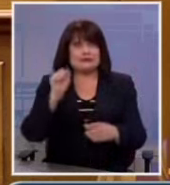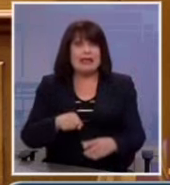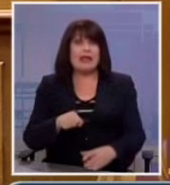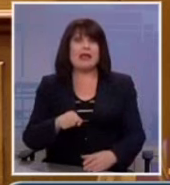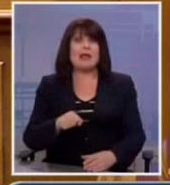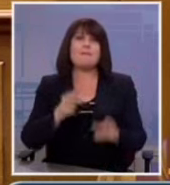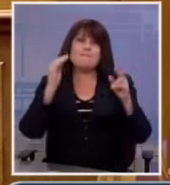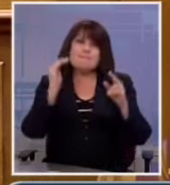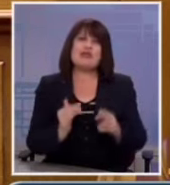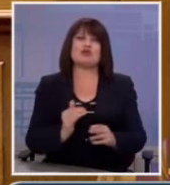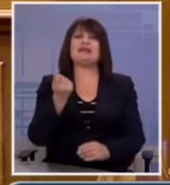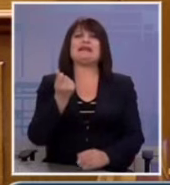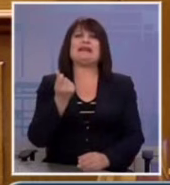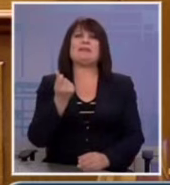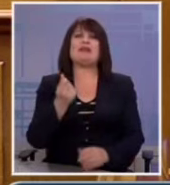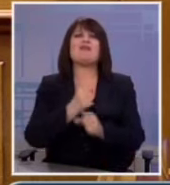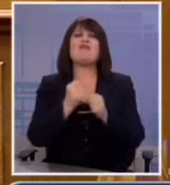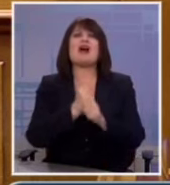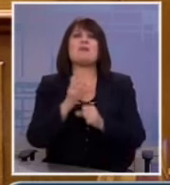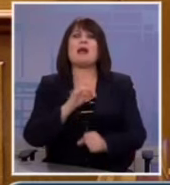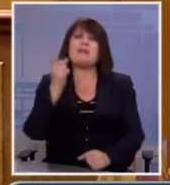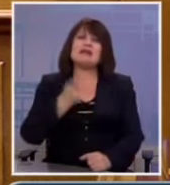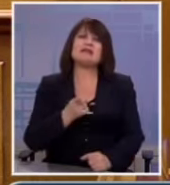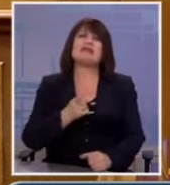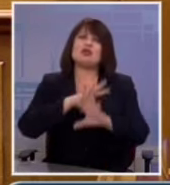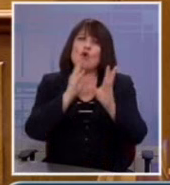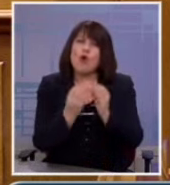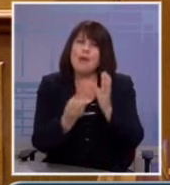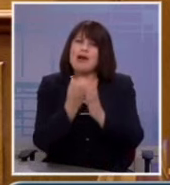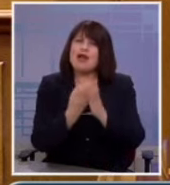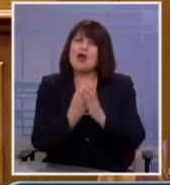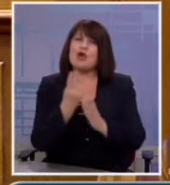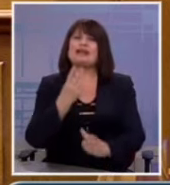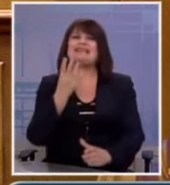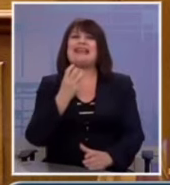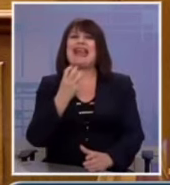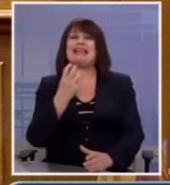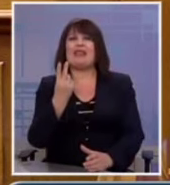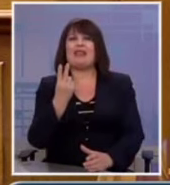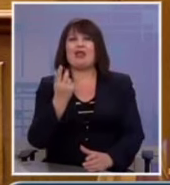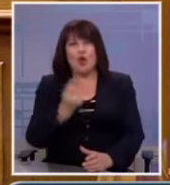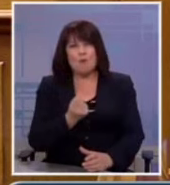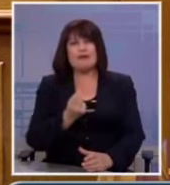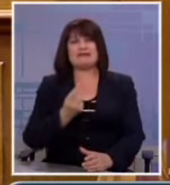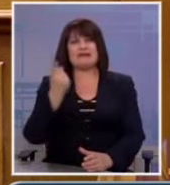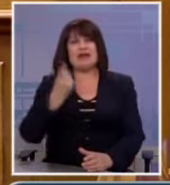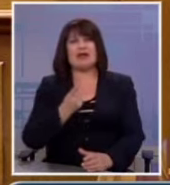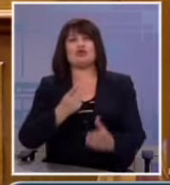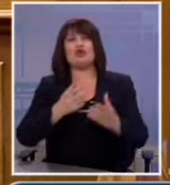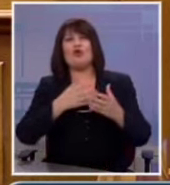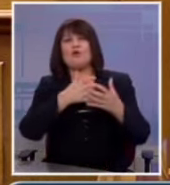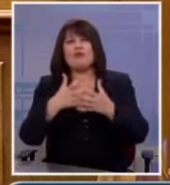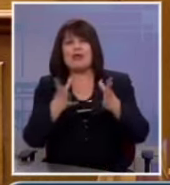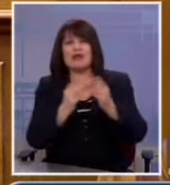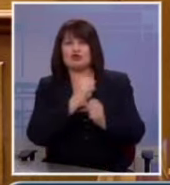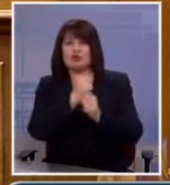στη μείωση της τιμής των φαρμάκων κατά 50% σε όλα τα γενώσιμα και 32,5%, πράγμα που θα χτυπήσει την ελληνική φαρμακοβιομηχανία, επειδή